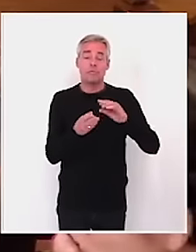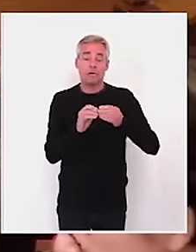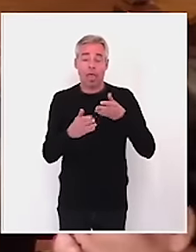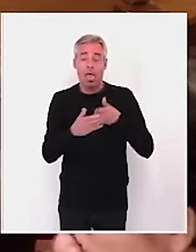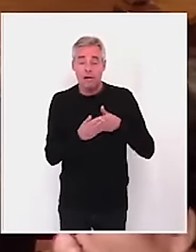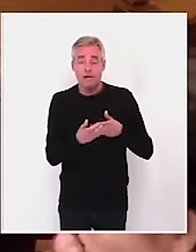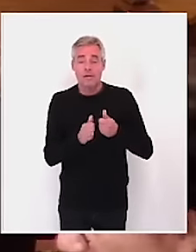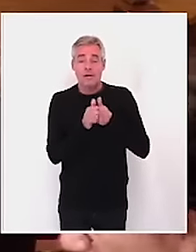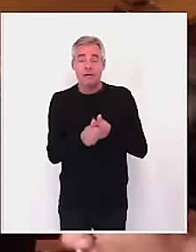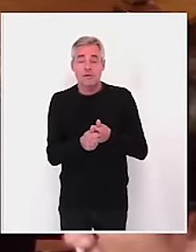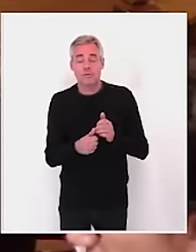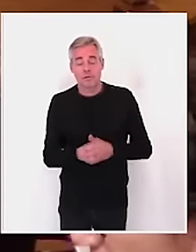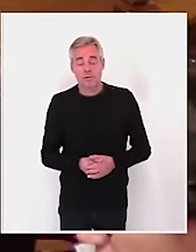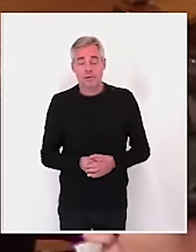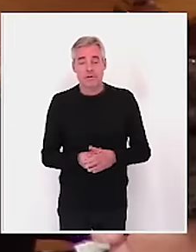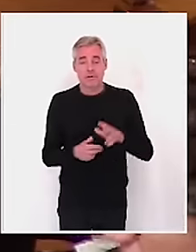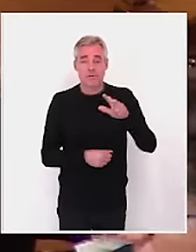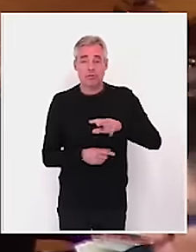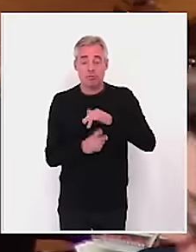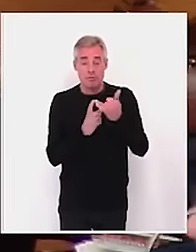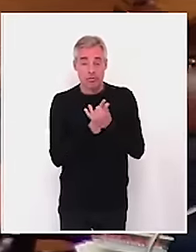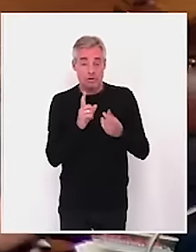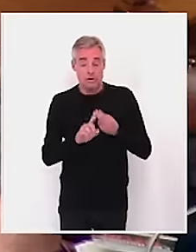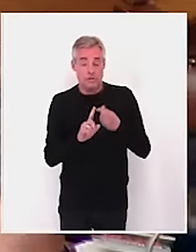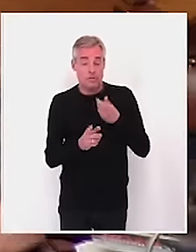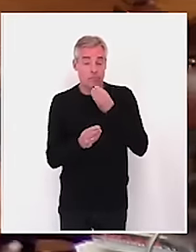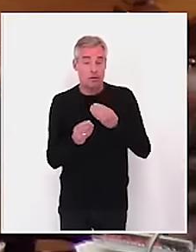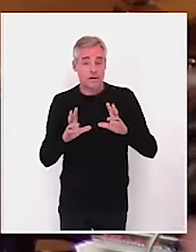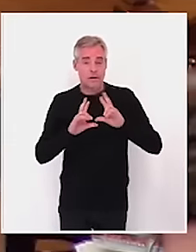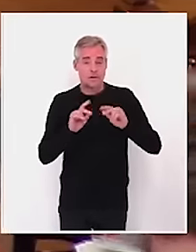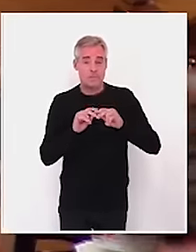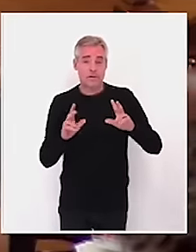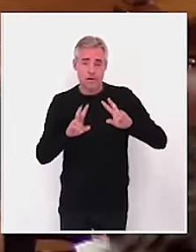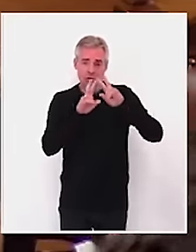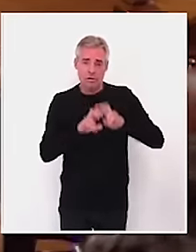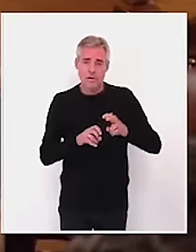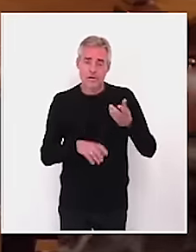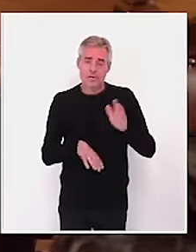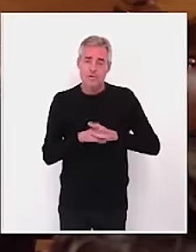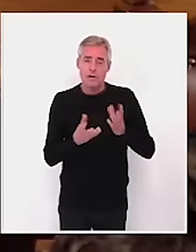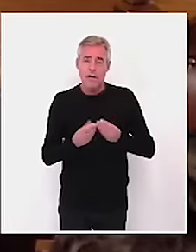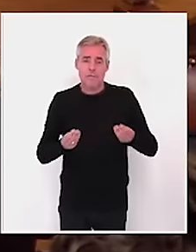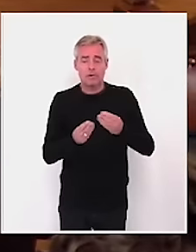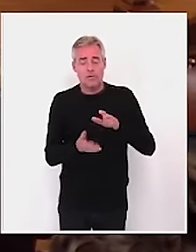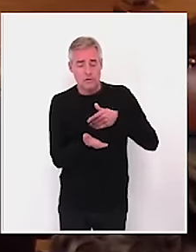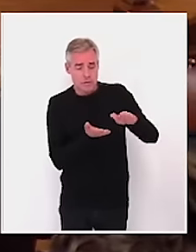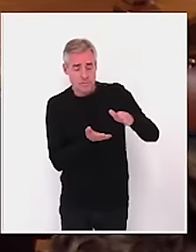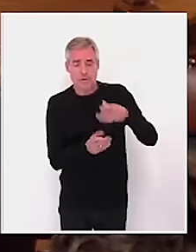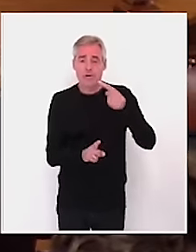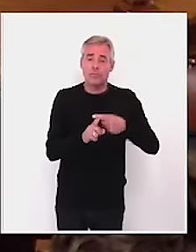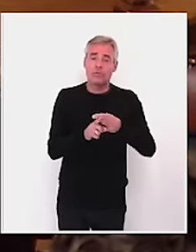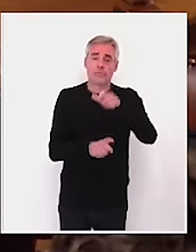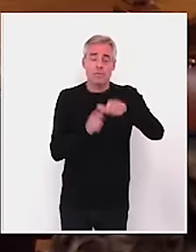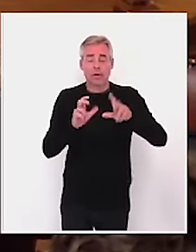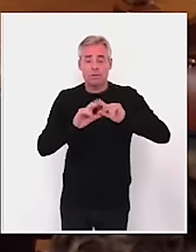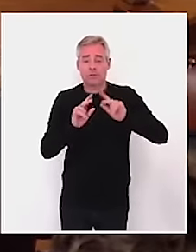avec les logements sociaux. Et c'est un super livre qui explique, analyse, c'est une enquête à la fois sur les habitants qui sont expulsés et puis d'essayer